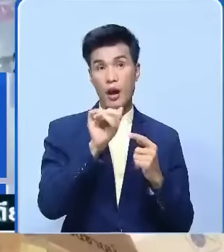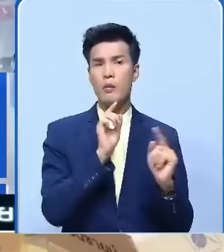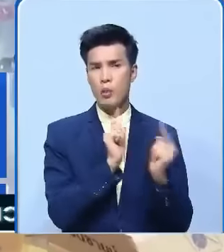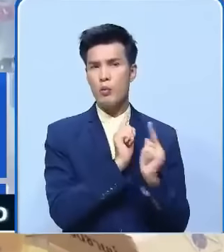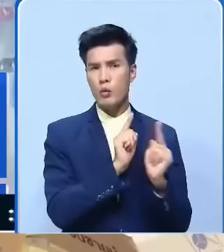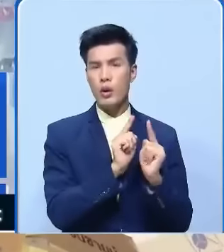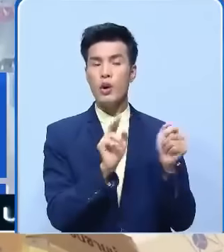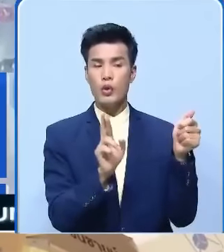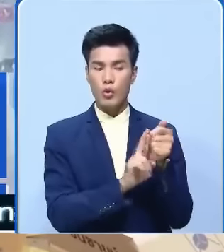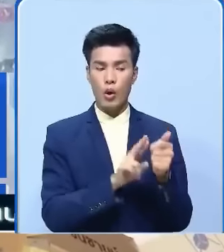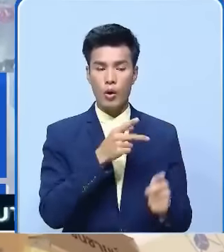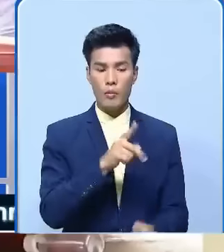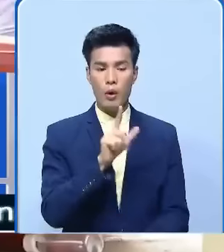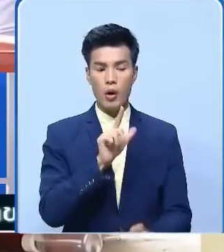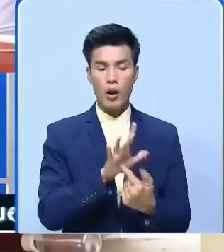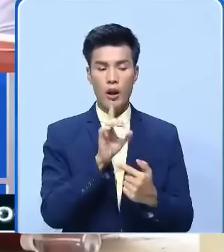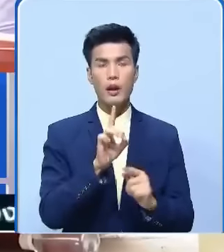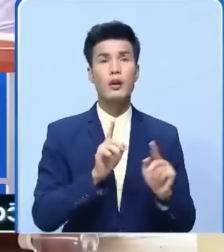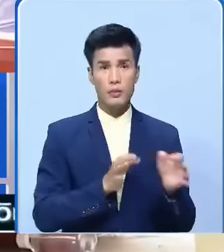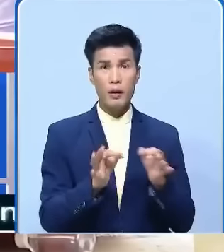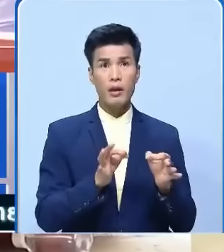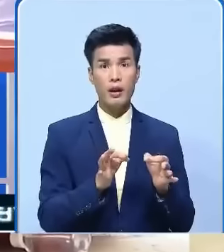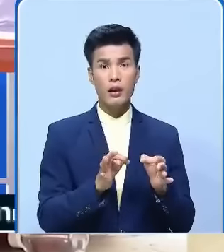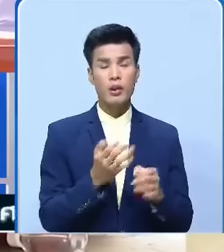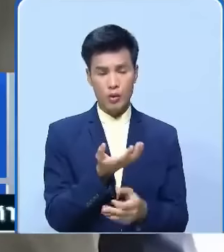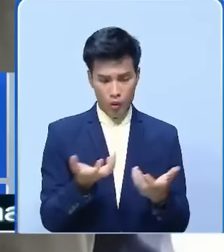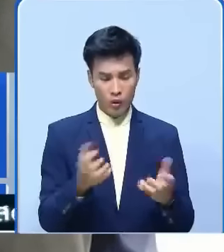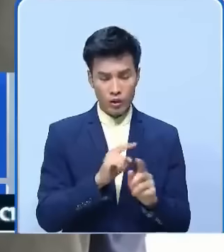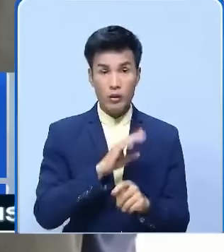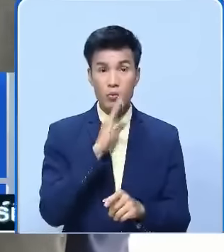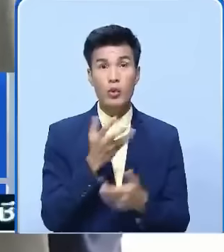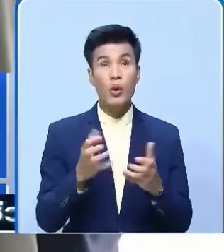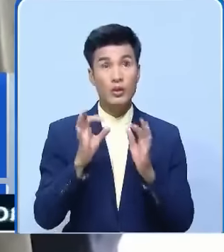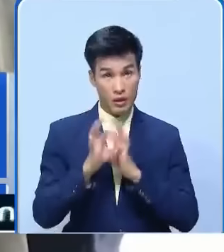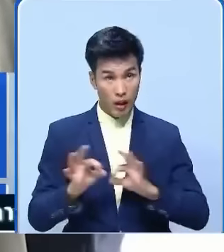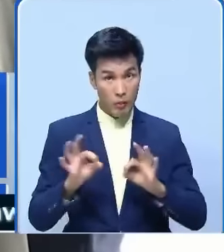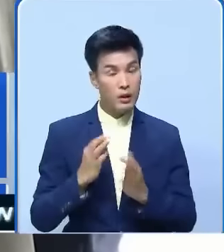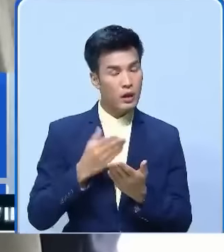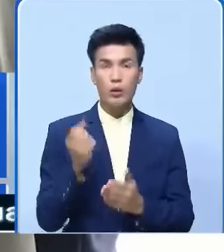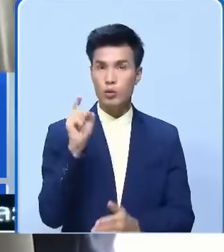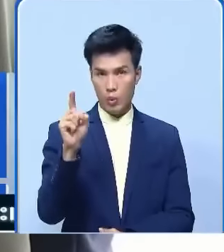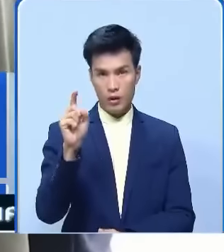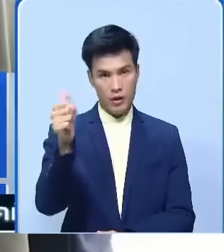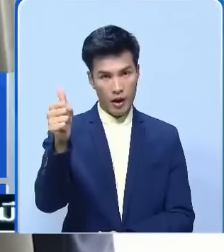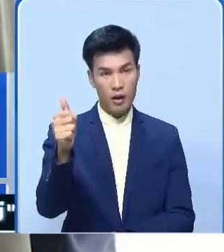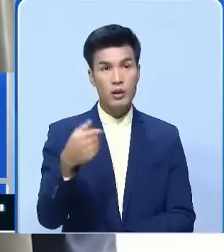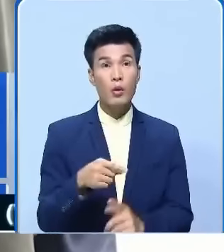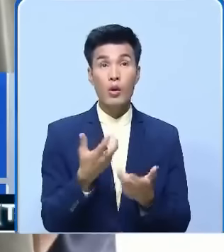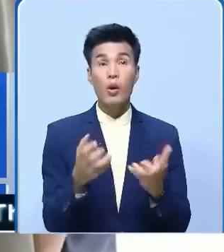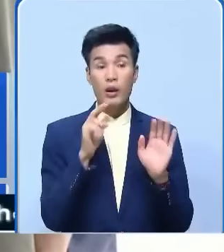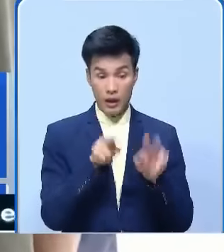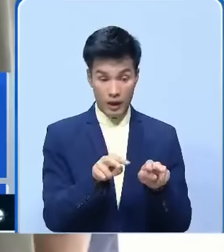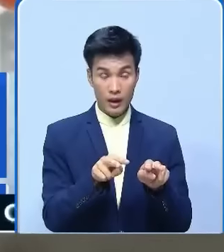านรองปลัดเทศบาลตำบลแม่สายท่านชี้แจงแบบนี้ของบางอย่างถ้าเป็นของจำเป็นแจกได้แจกแล้วของที่เห็น